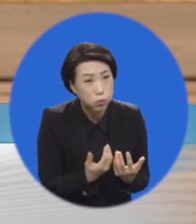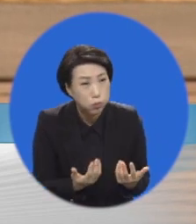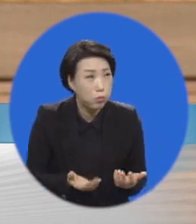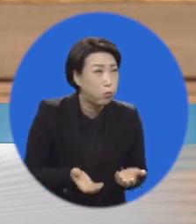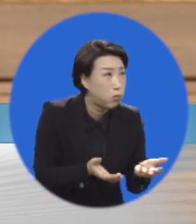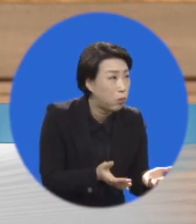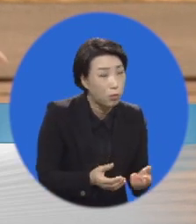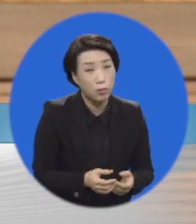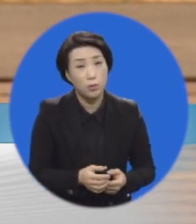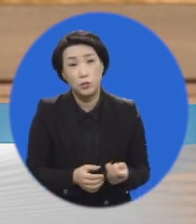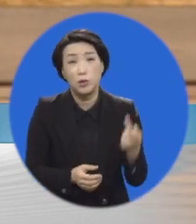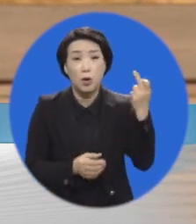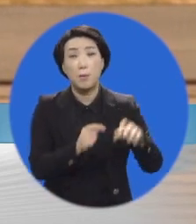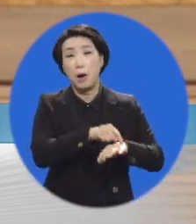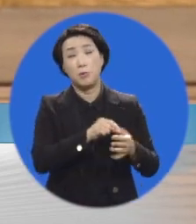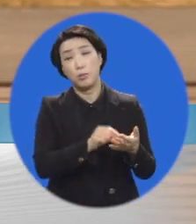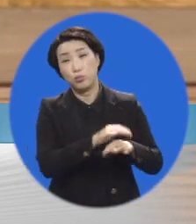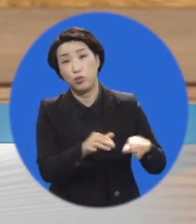되니까